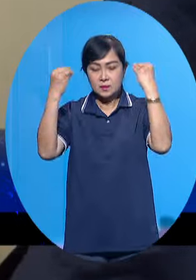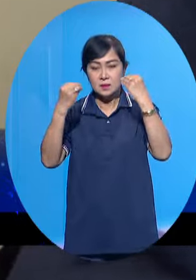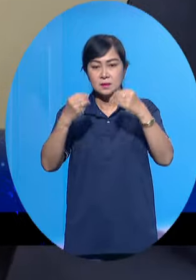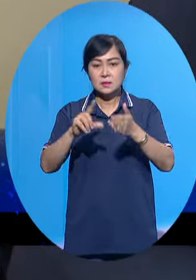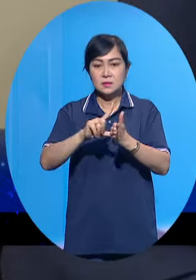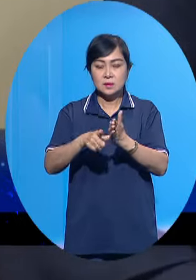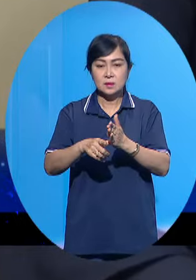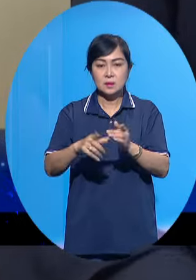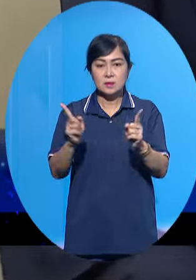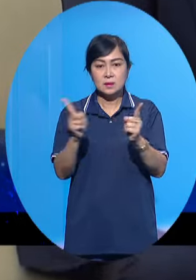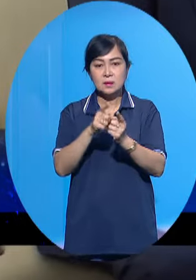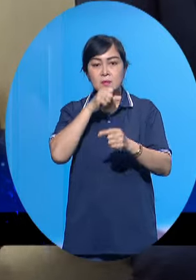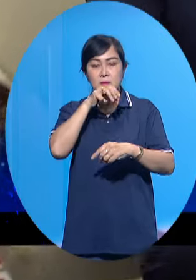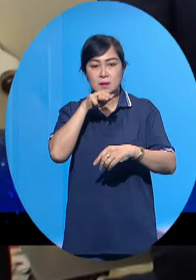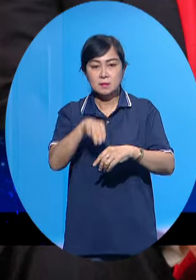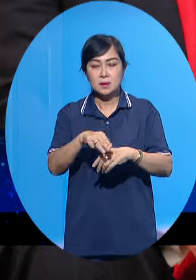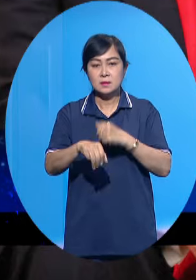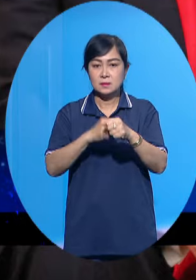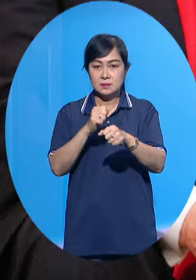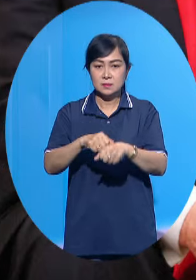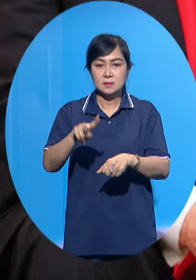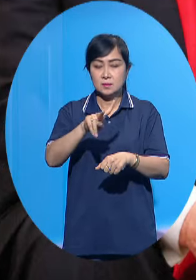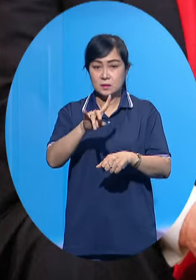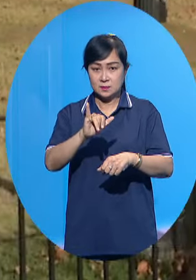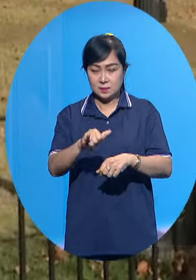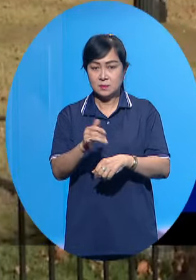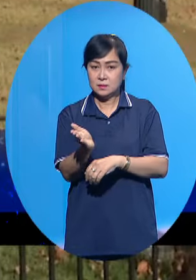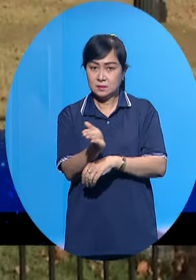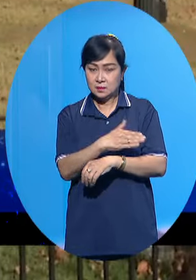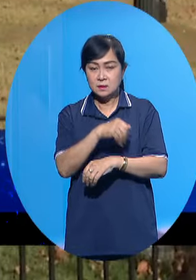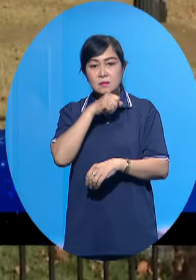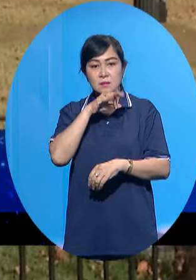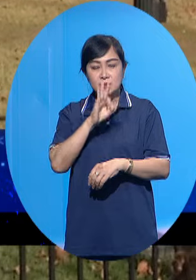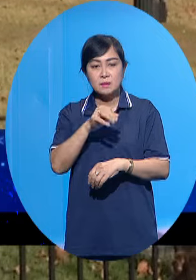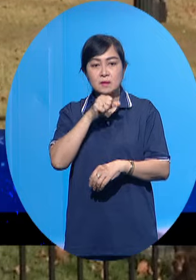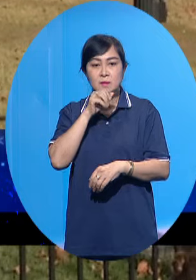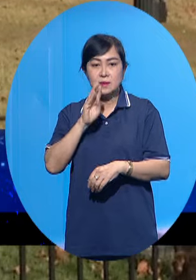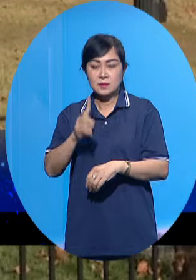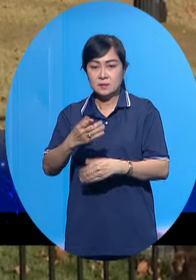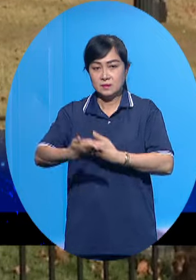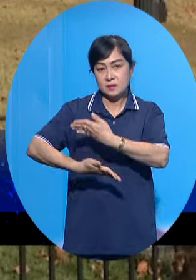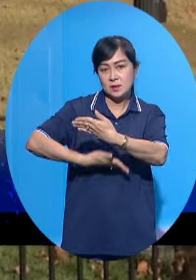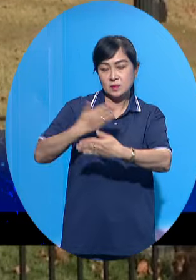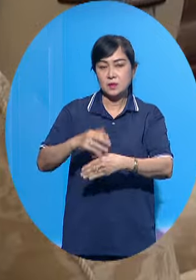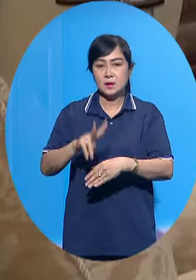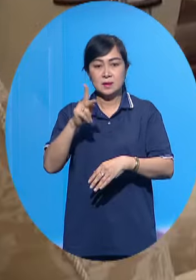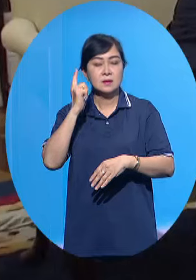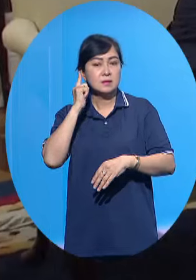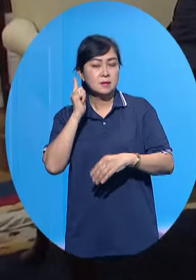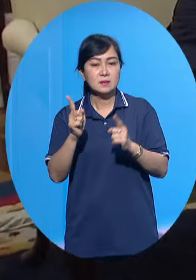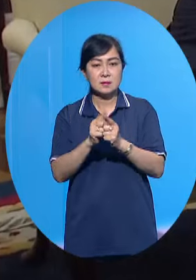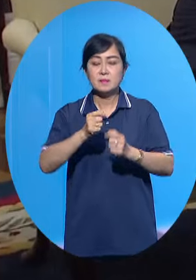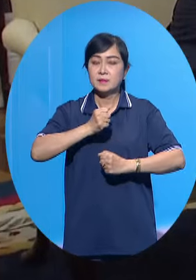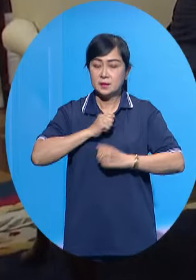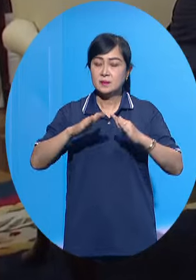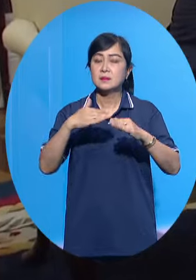với thời điểm gặp ông Barack Obama vào năm 2016 ông trump và ông biden đã trao đổi trong gần 2 giờ trong cuộc gặp